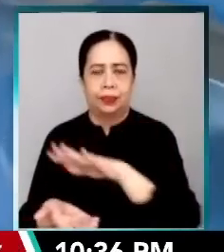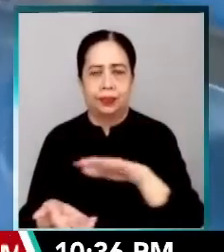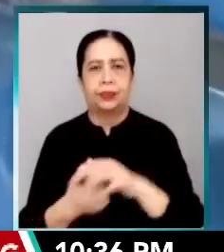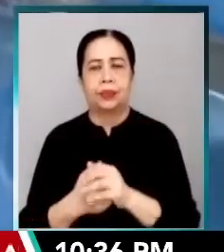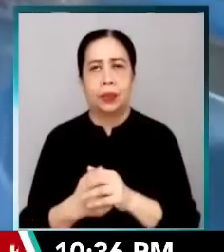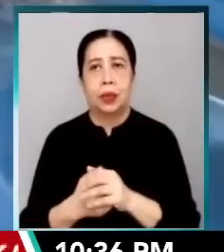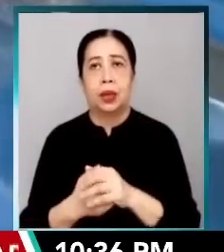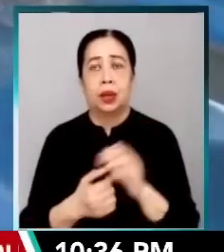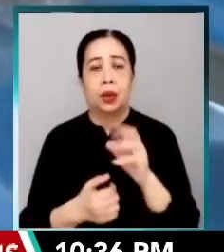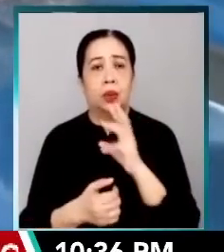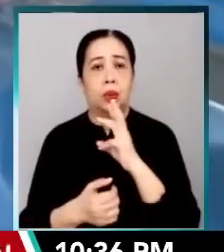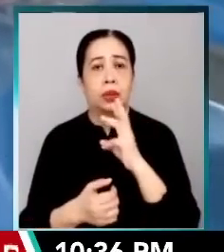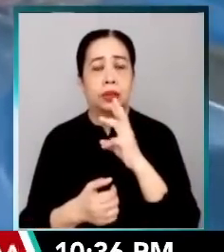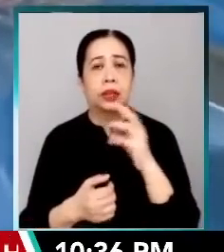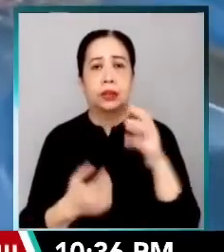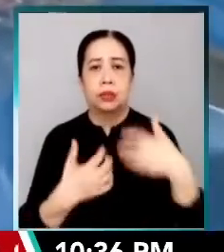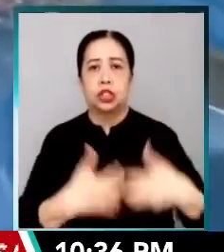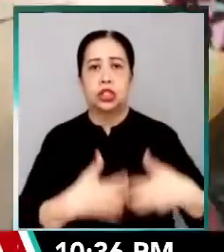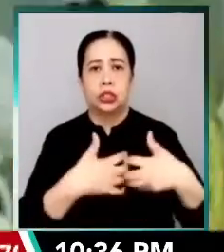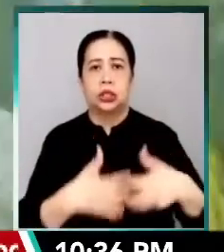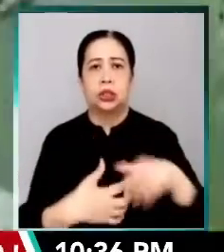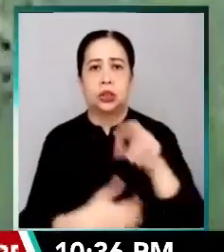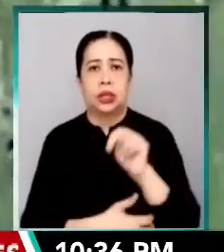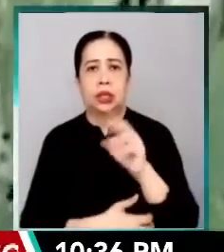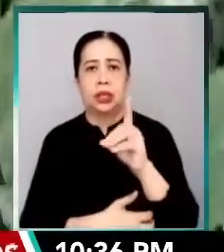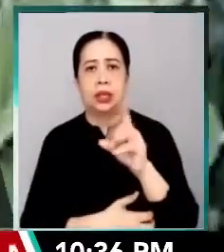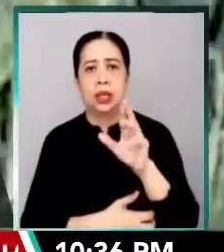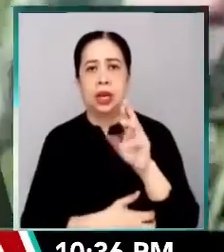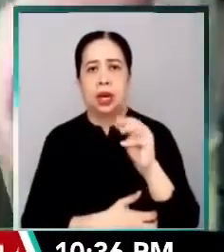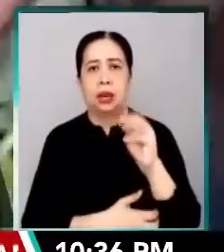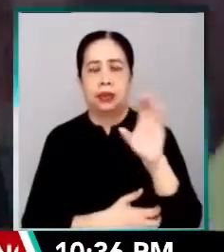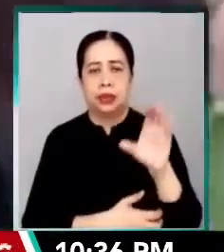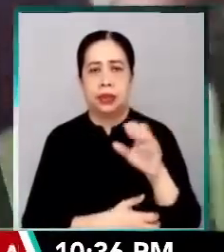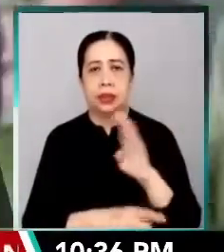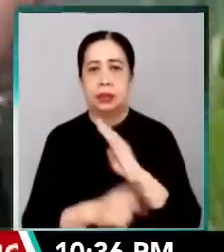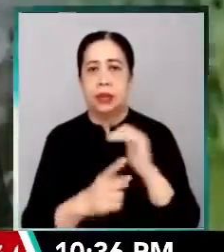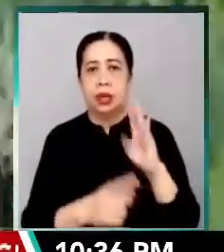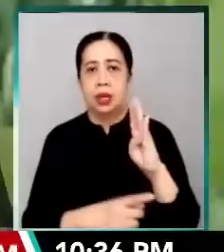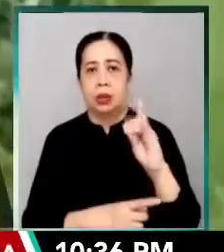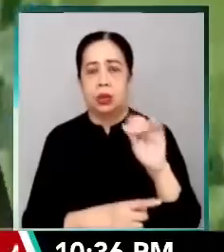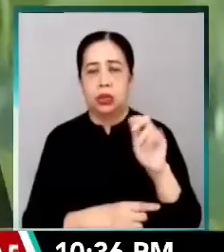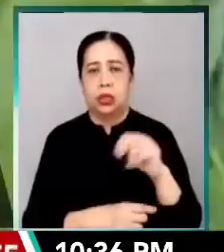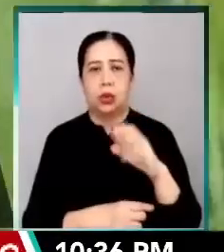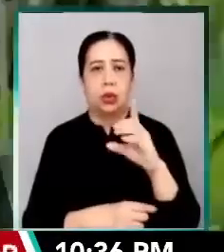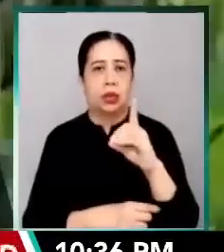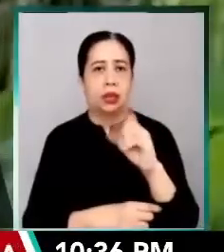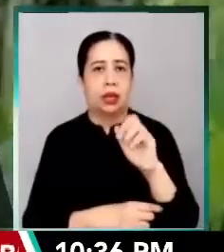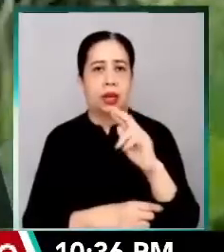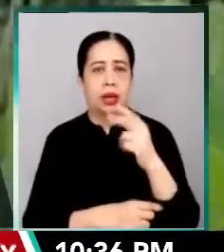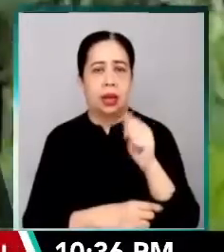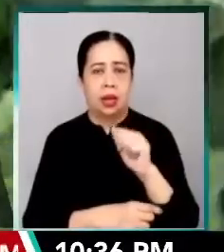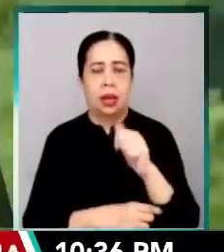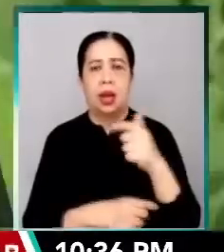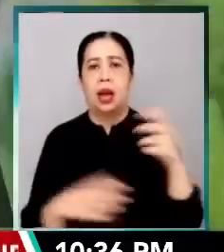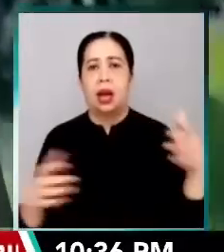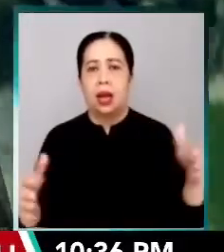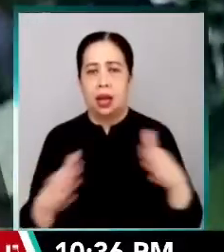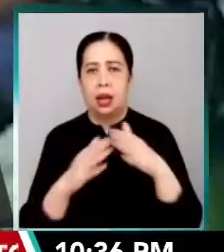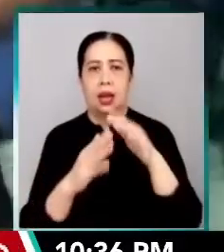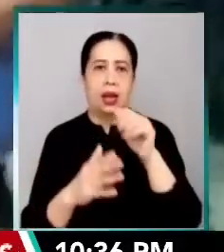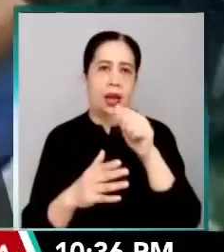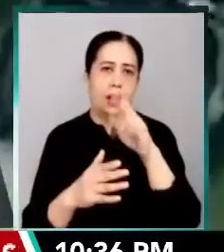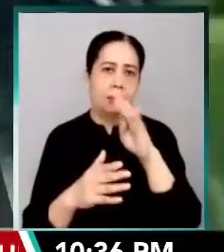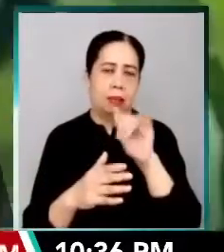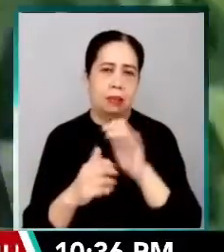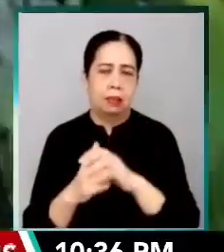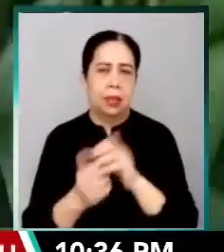water filtration machine ng NDRRMC. Sa Barangay Budyaw sa Daraga Albay, tinulungan na ng mga kawanin ng Daraga Municipal Police Station